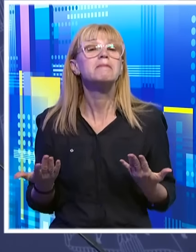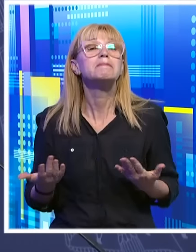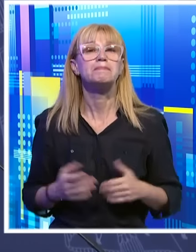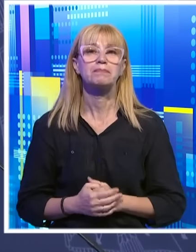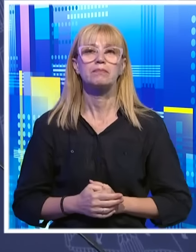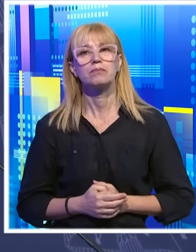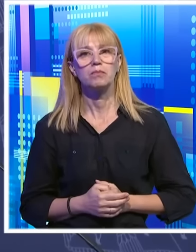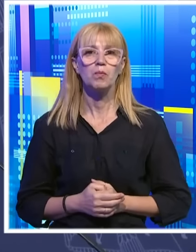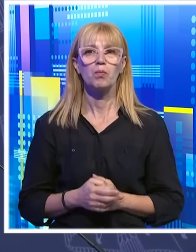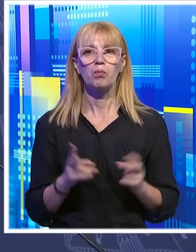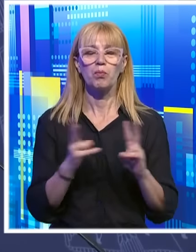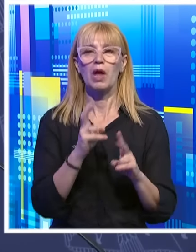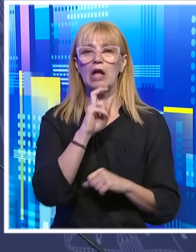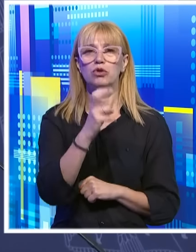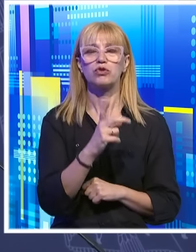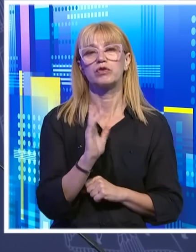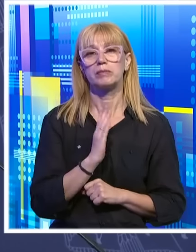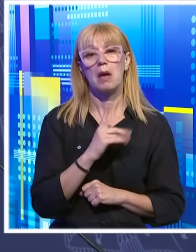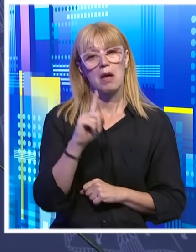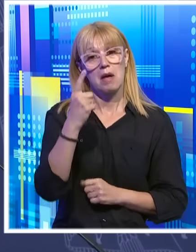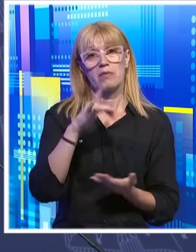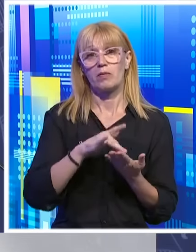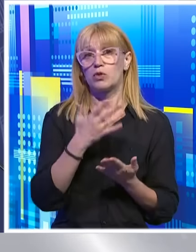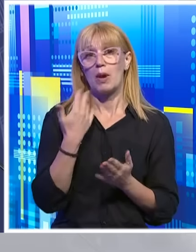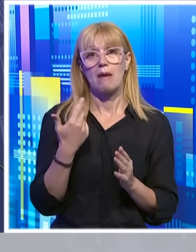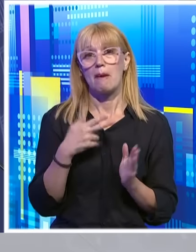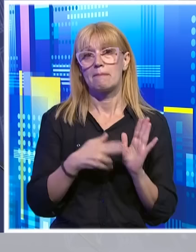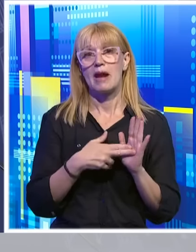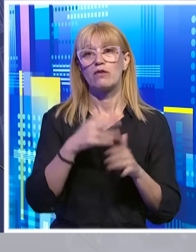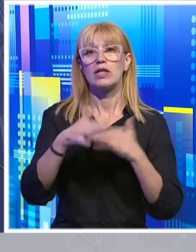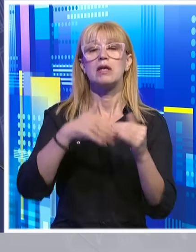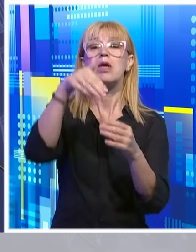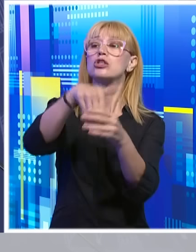Vrlo ću kratko. Prvo, ja nemam pravo da se mešam u unutrašnje odnose drugih zemalja.